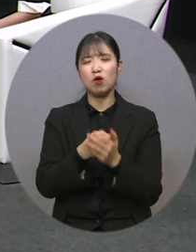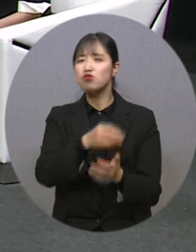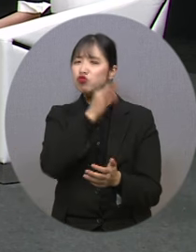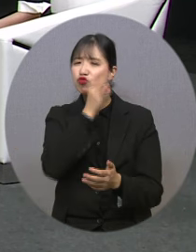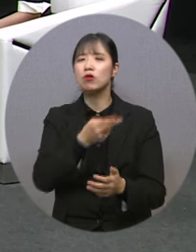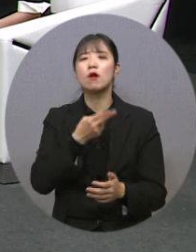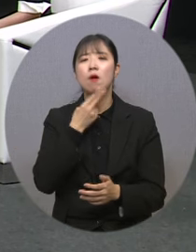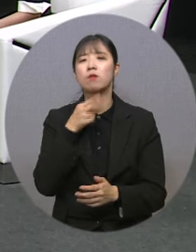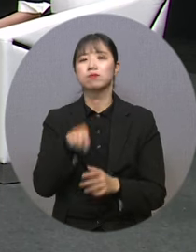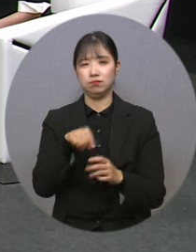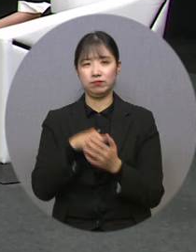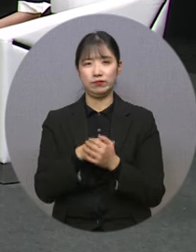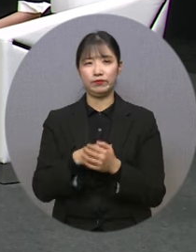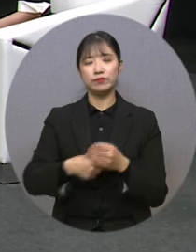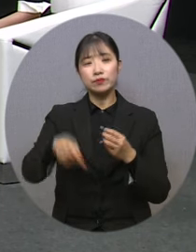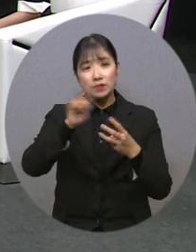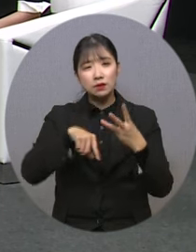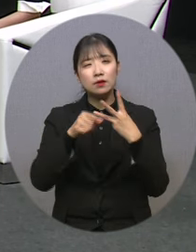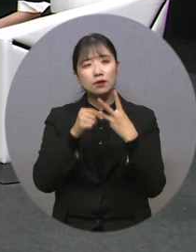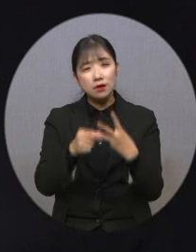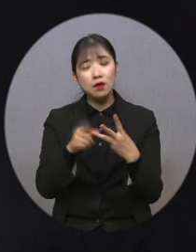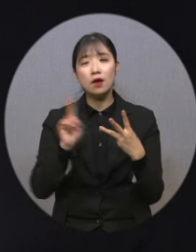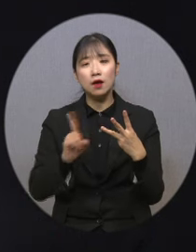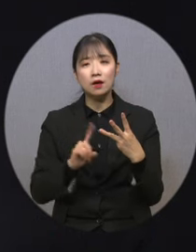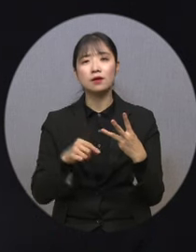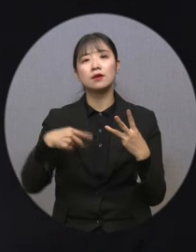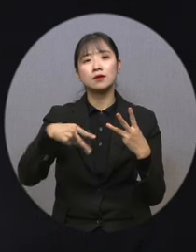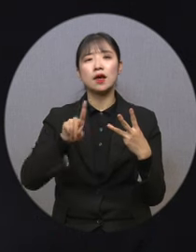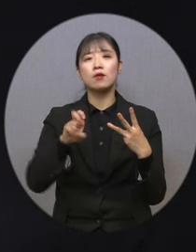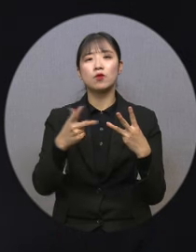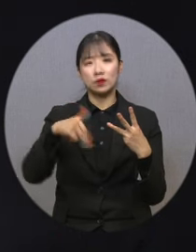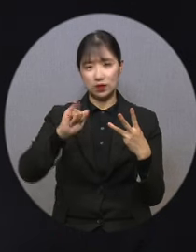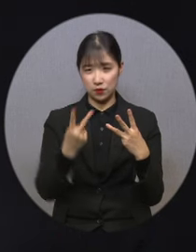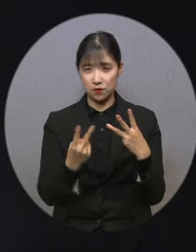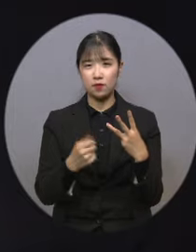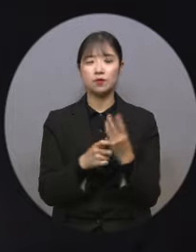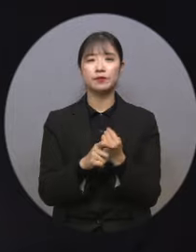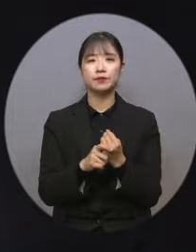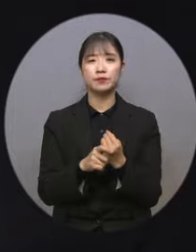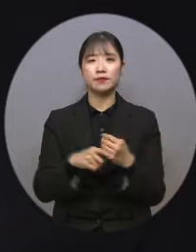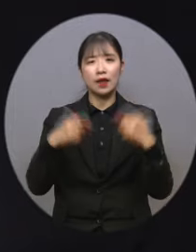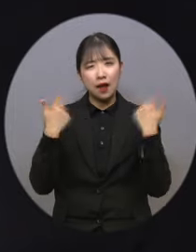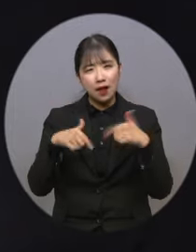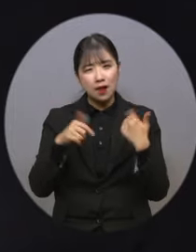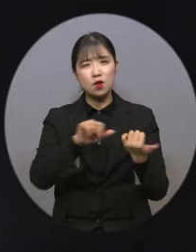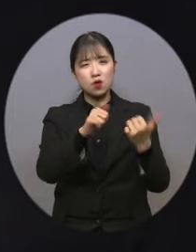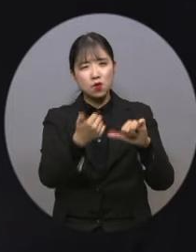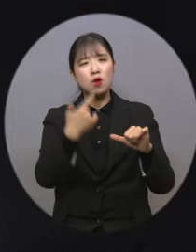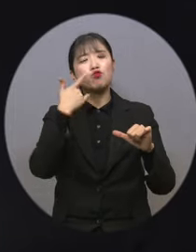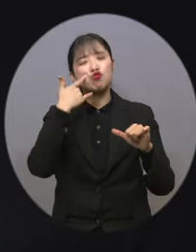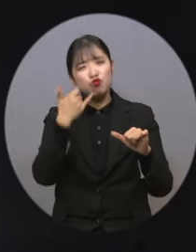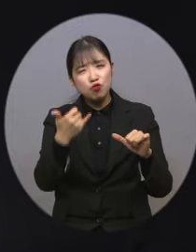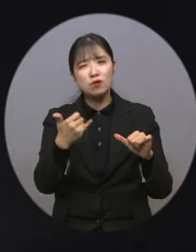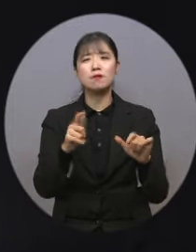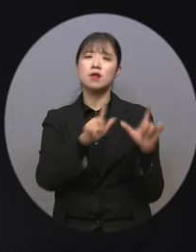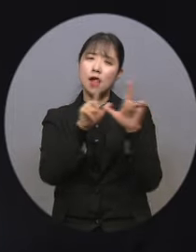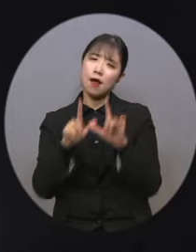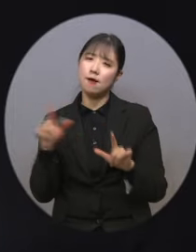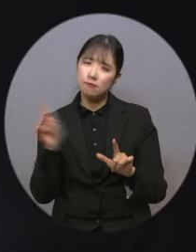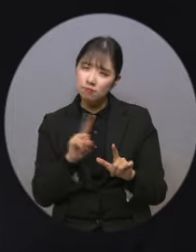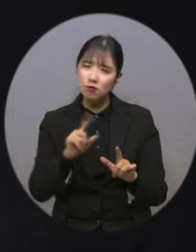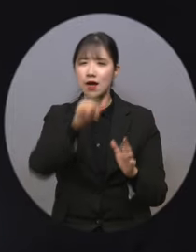거죠 마지막 세번째 효도는 35g 5 항상 돌아가신 부모님 이 어떻게